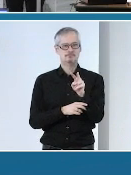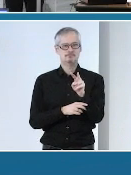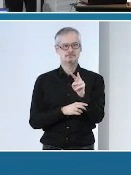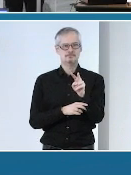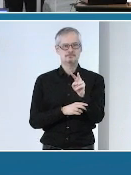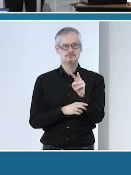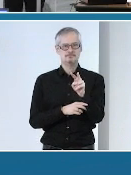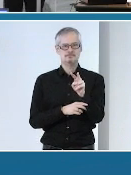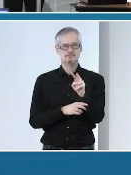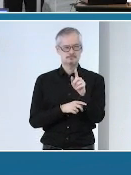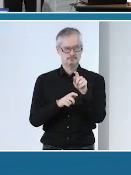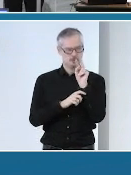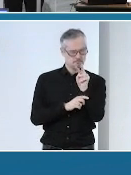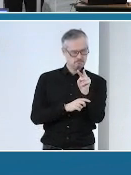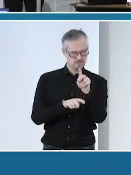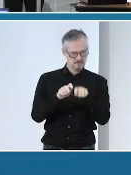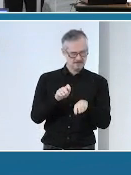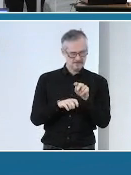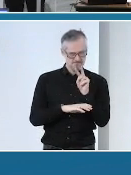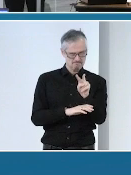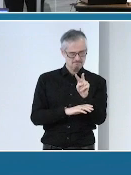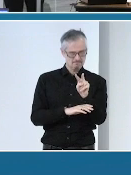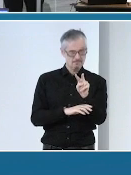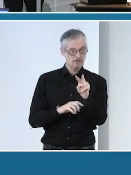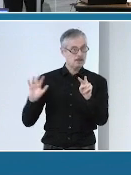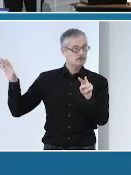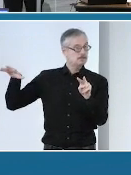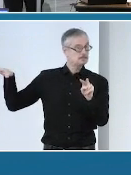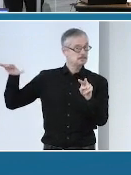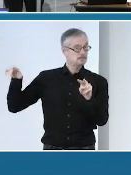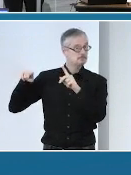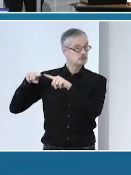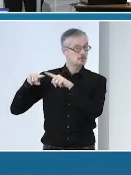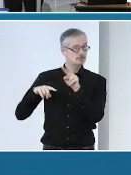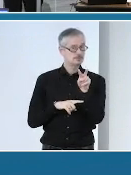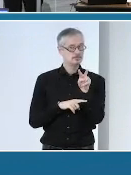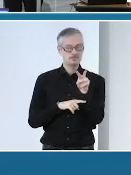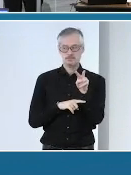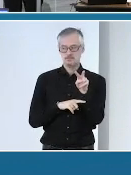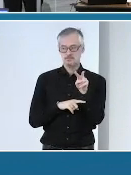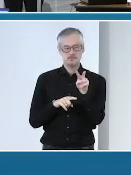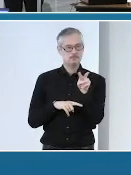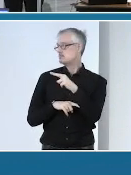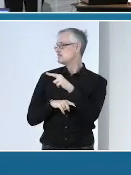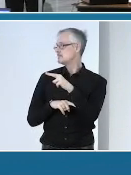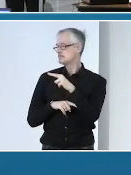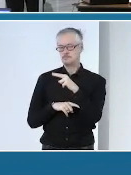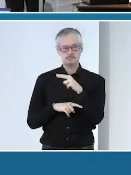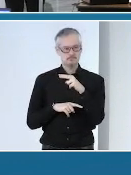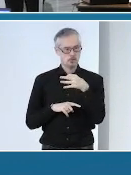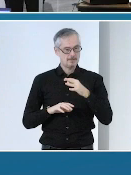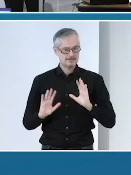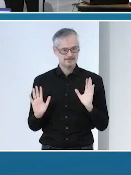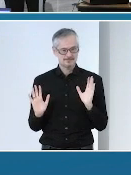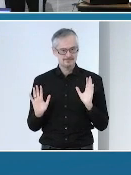je vous regarde, je vous fixe, et puis il y a quelque chose qui se passe là, tout d'un coup je vais, voilà, mais en même temps,